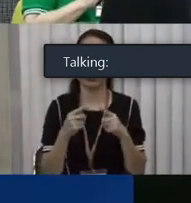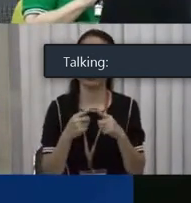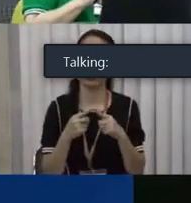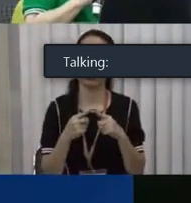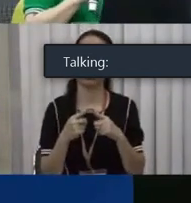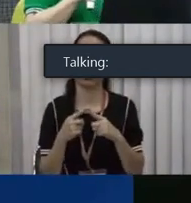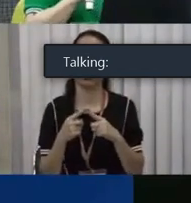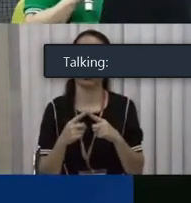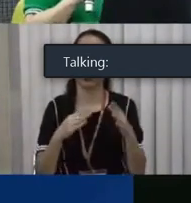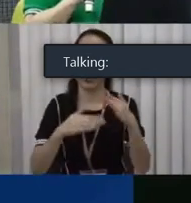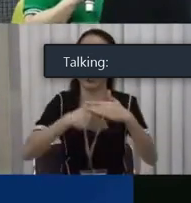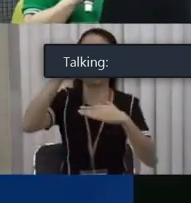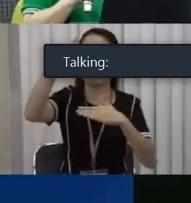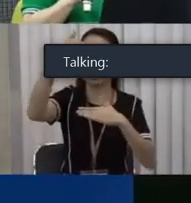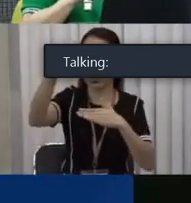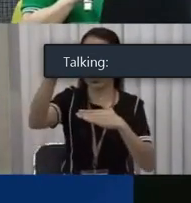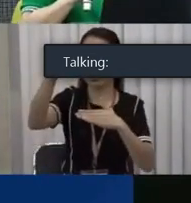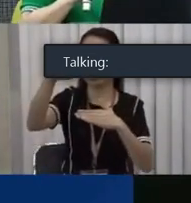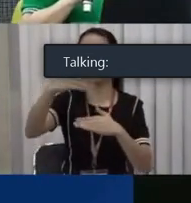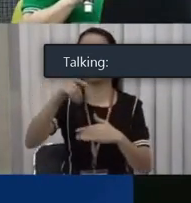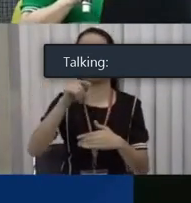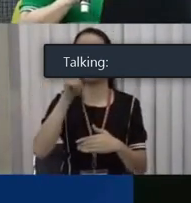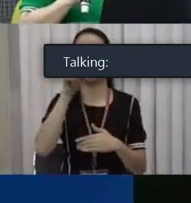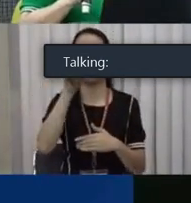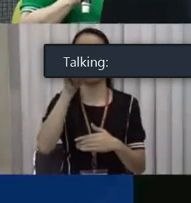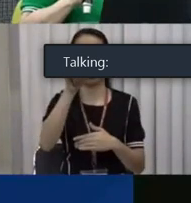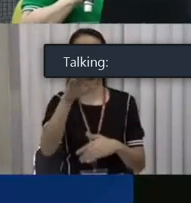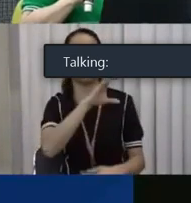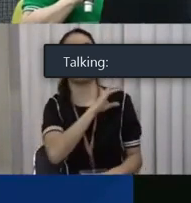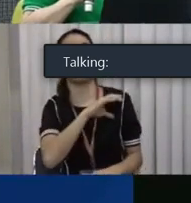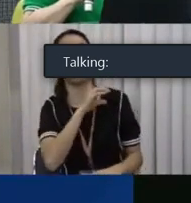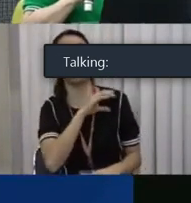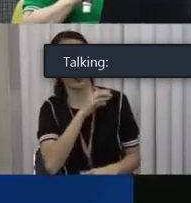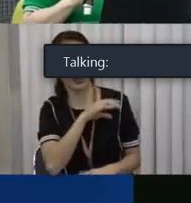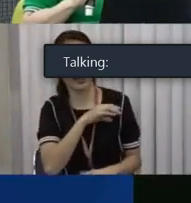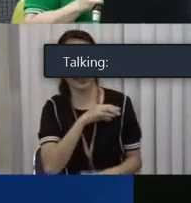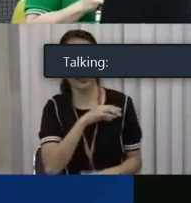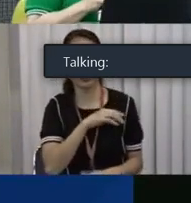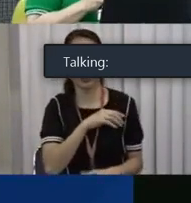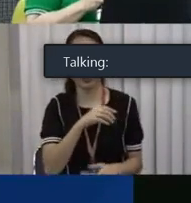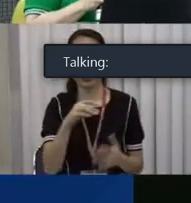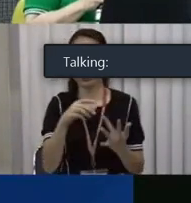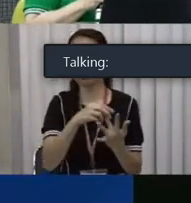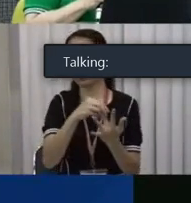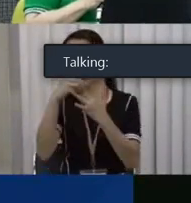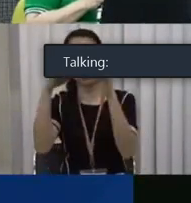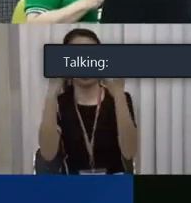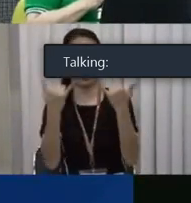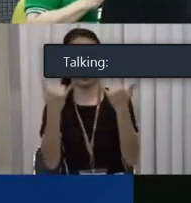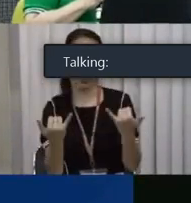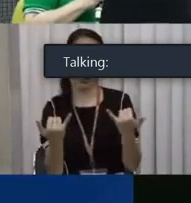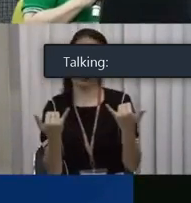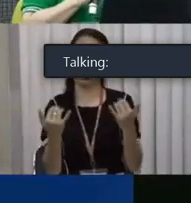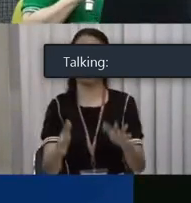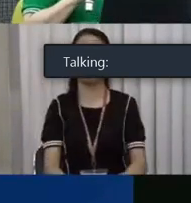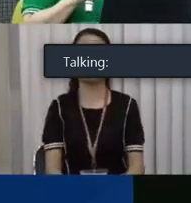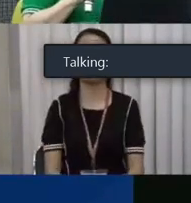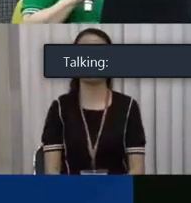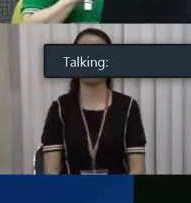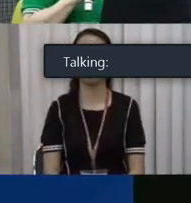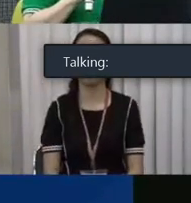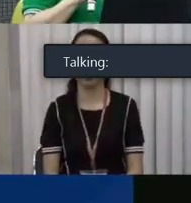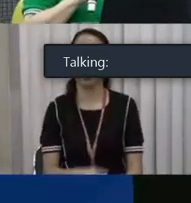flexibility. So, kinahanglan nga adjustable ang ato ang kinaiya labi na gyud sa sitwasyon